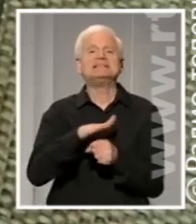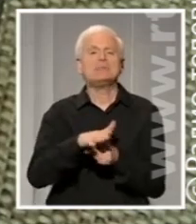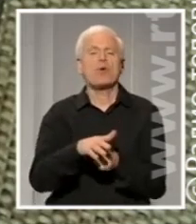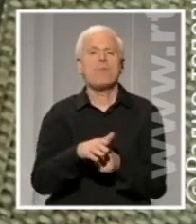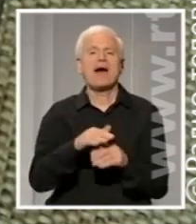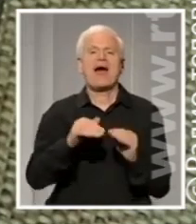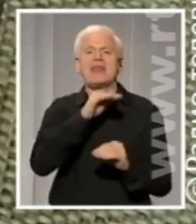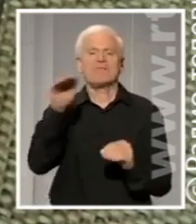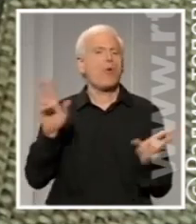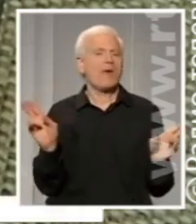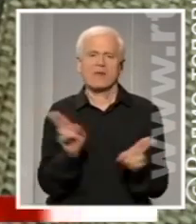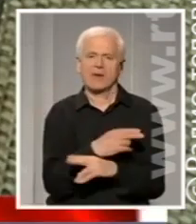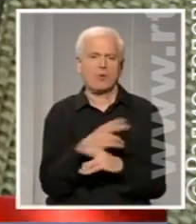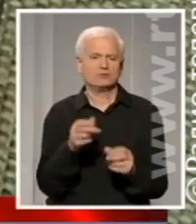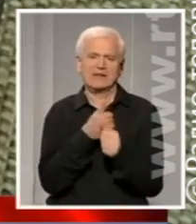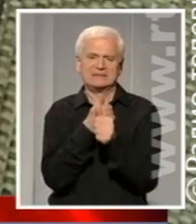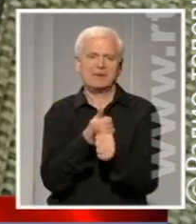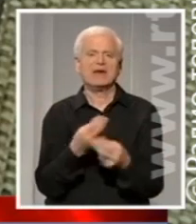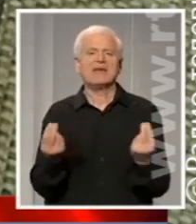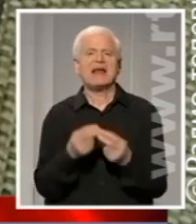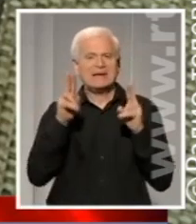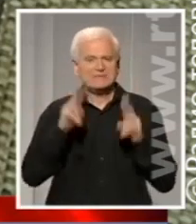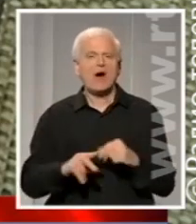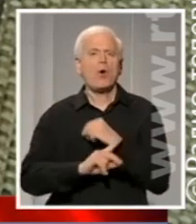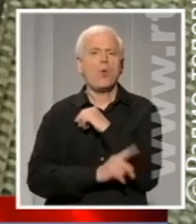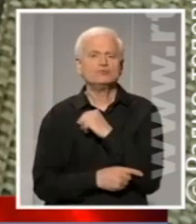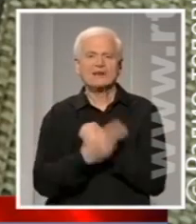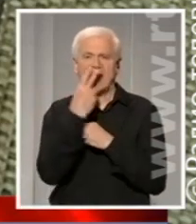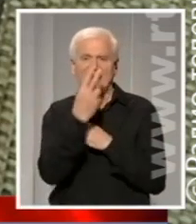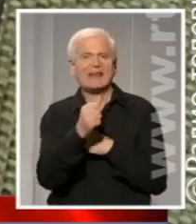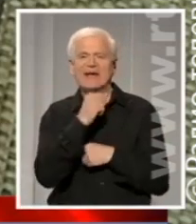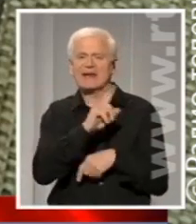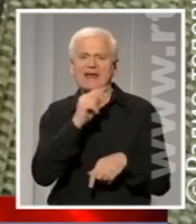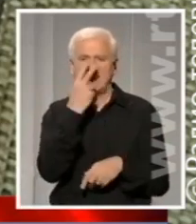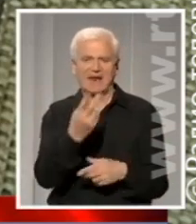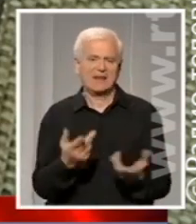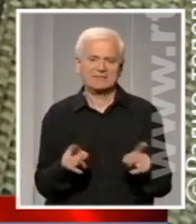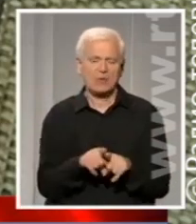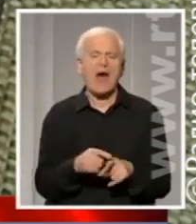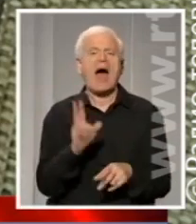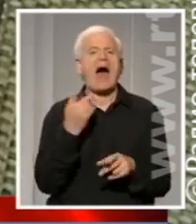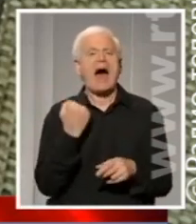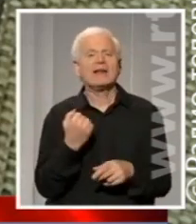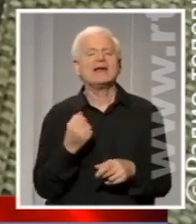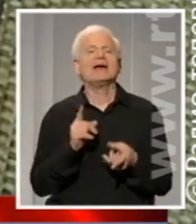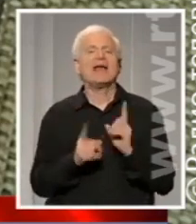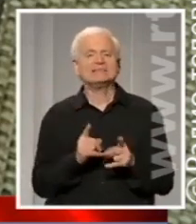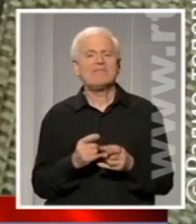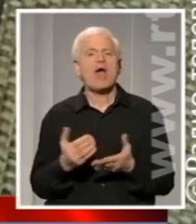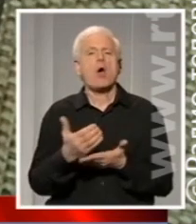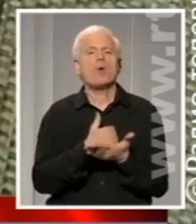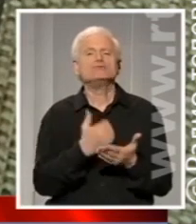prosto nemoguće praćenje prisustva e-učionici. Ali svaki nastavnik, koristeći bilo koji